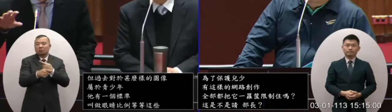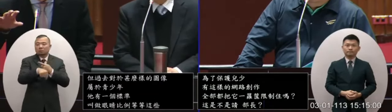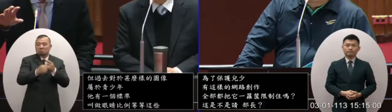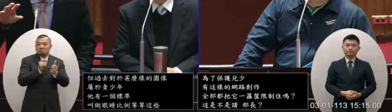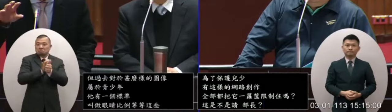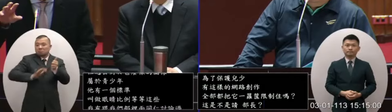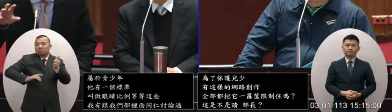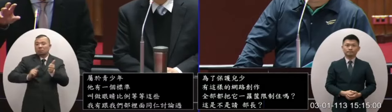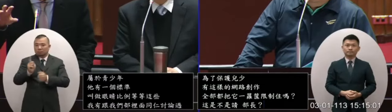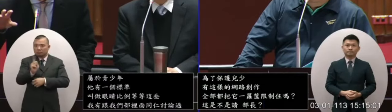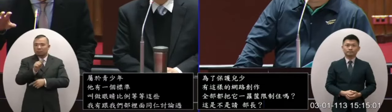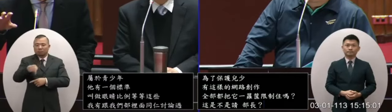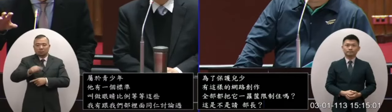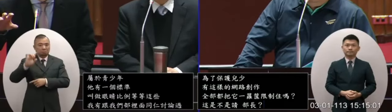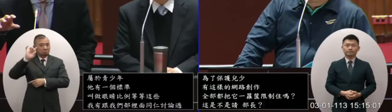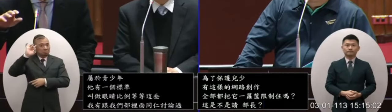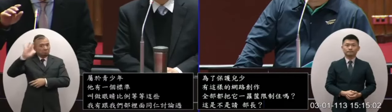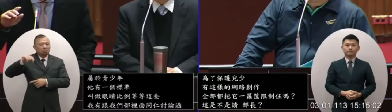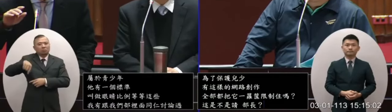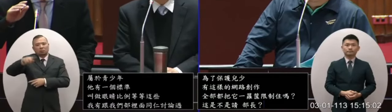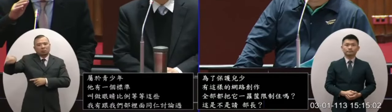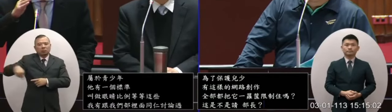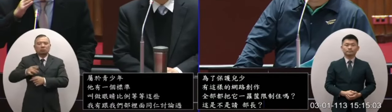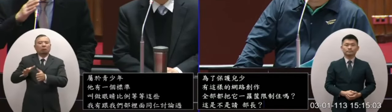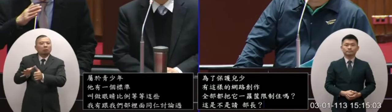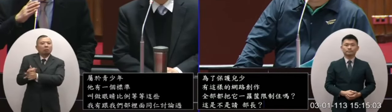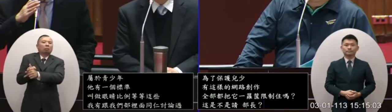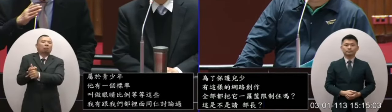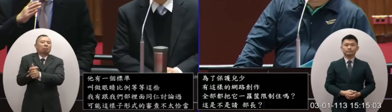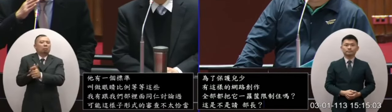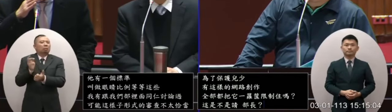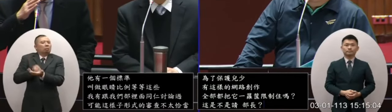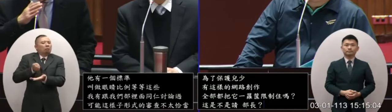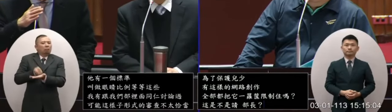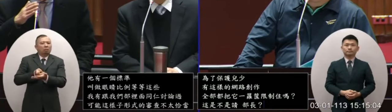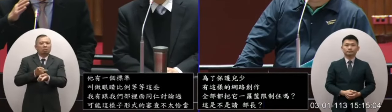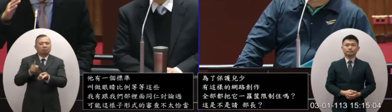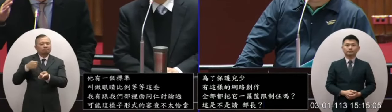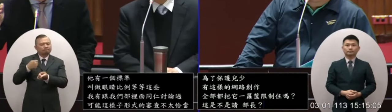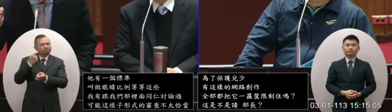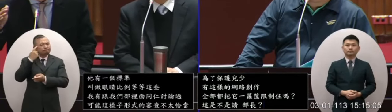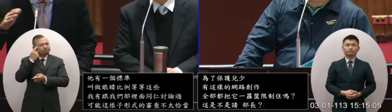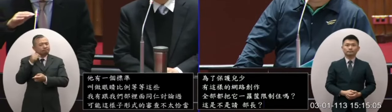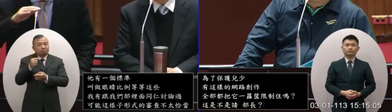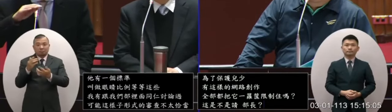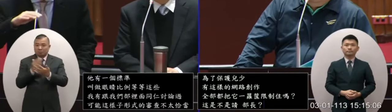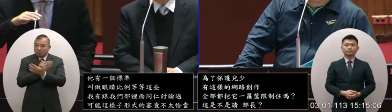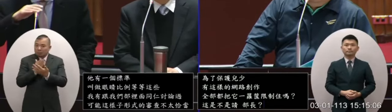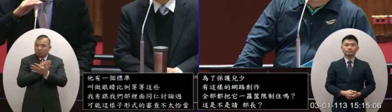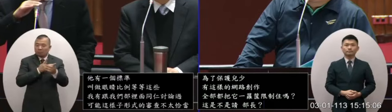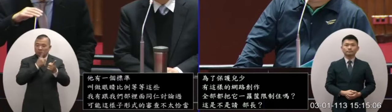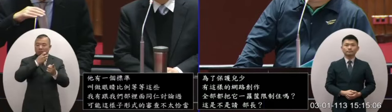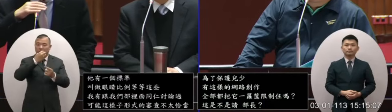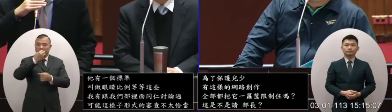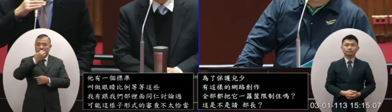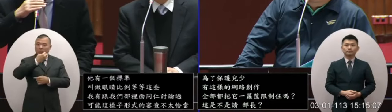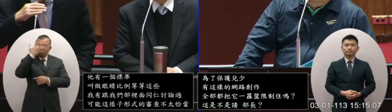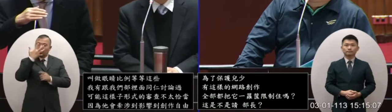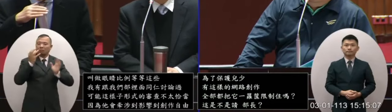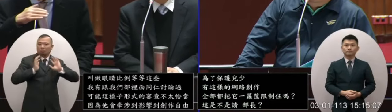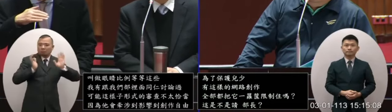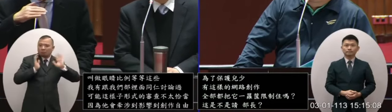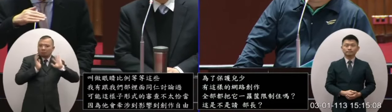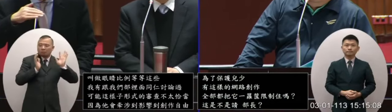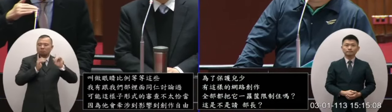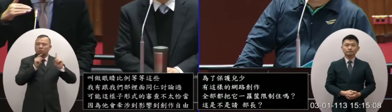会影响到创作的自由，所以要判断它是否为儿少而有 同时又有